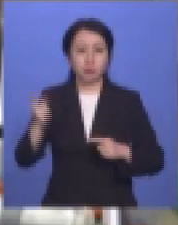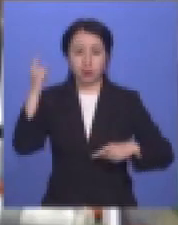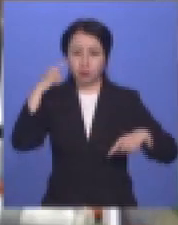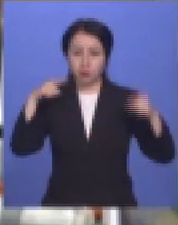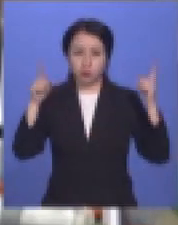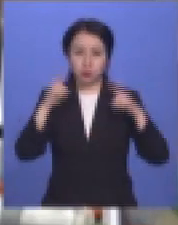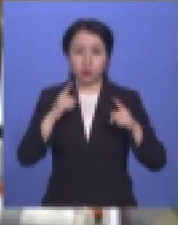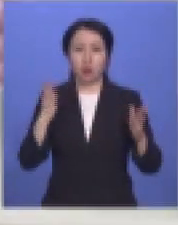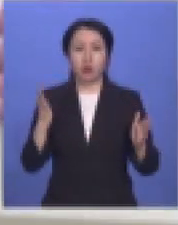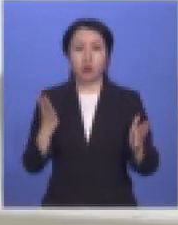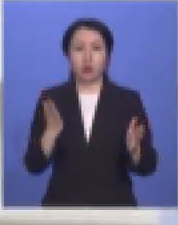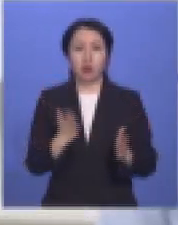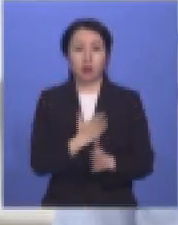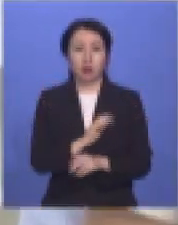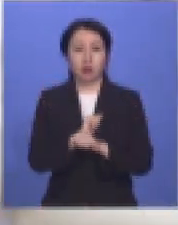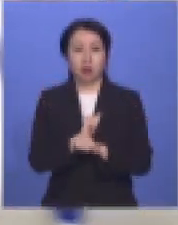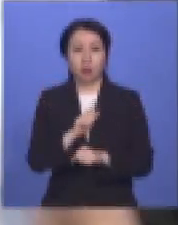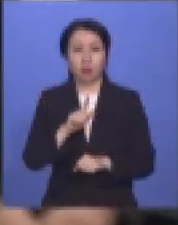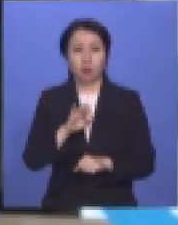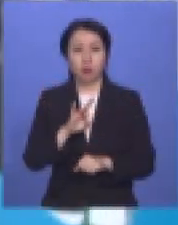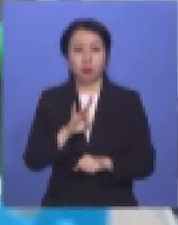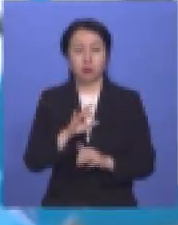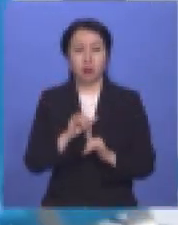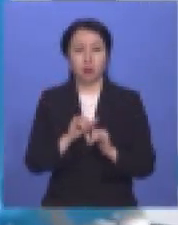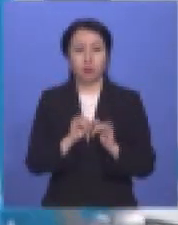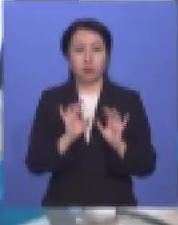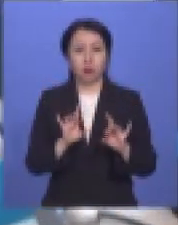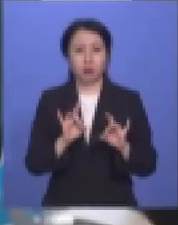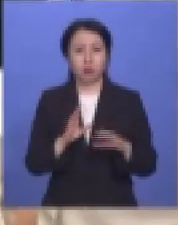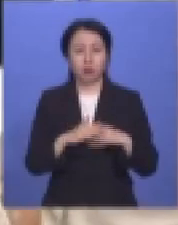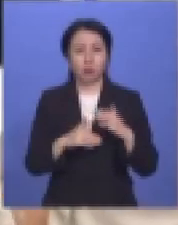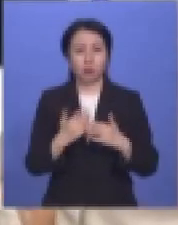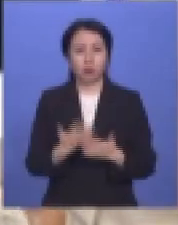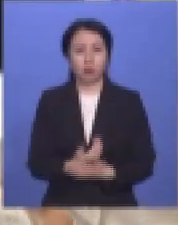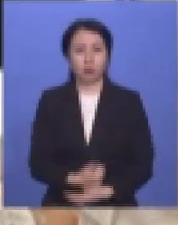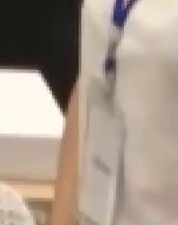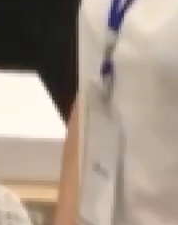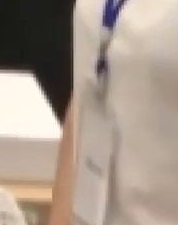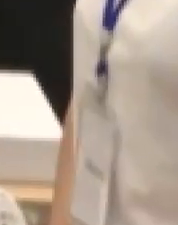художественно-эстетического творчества эколого-ботонического Просвещения и профориентации